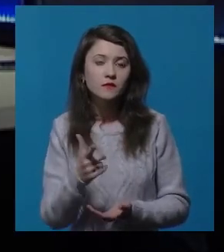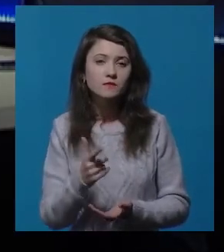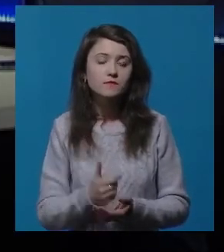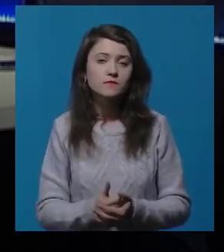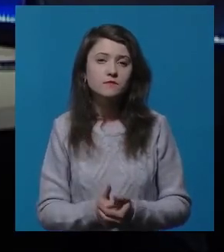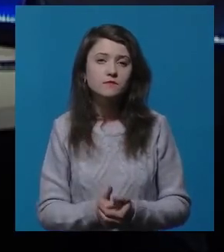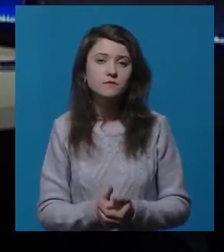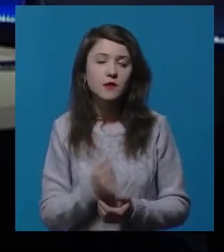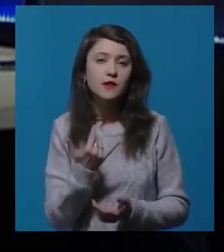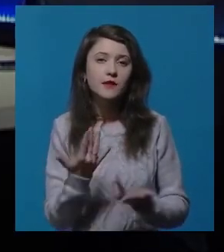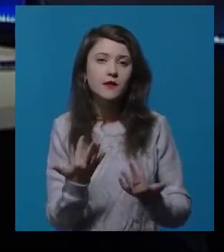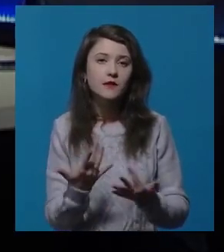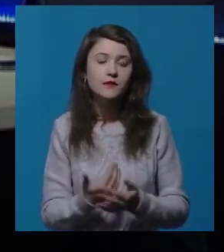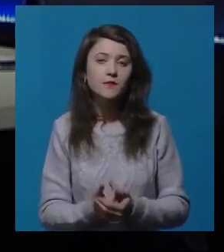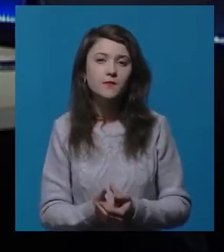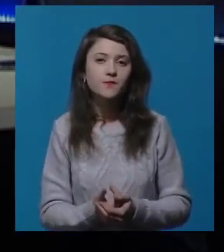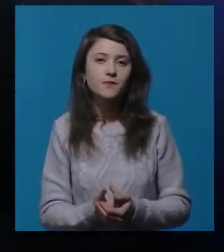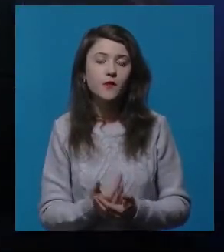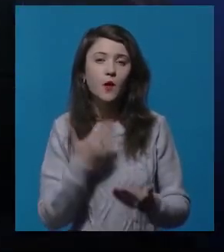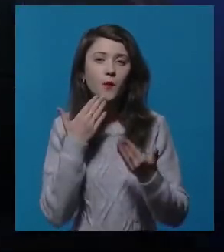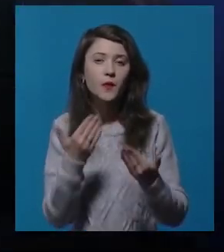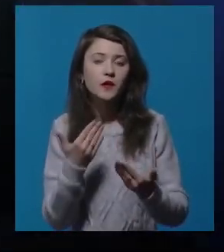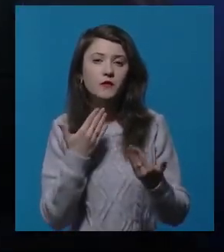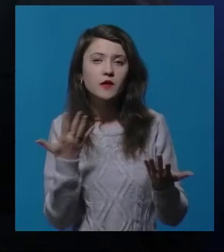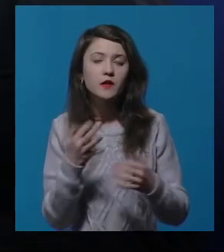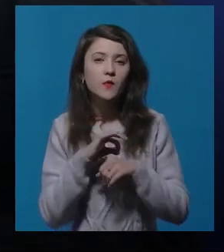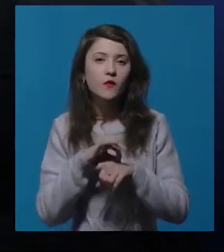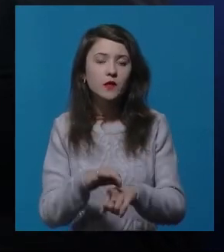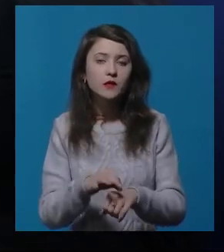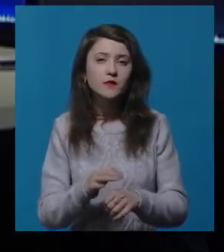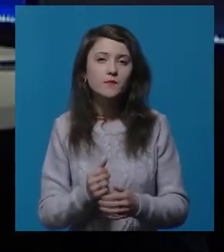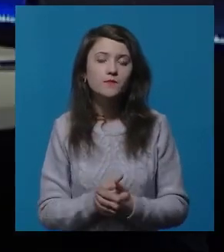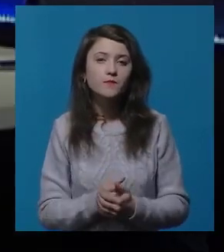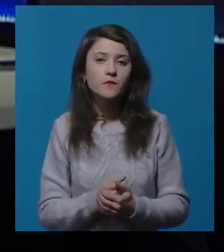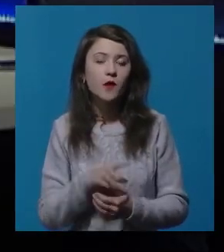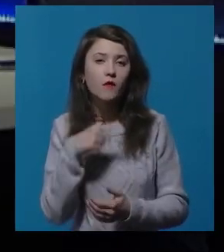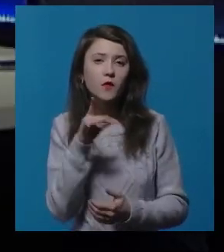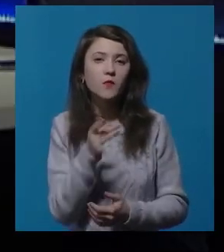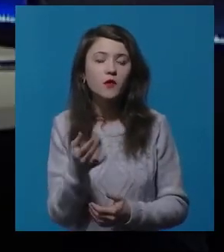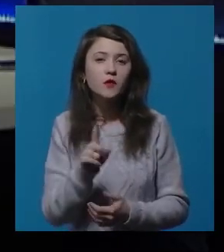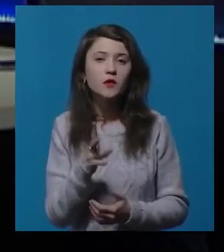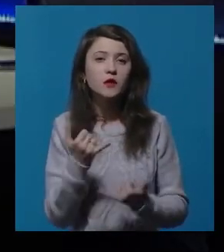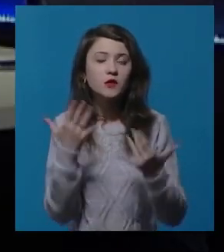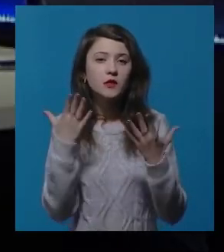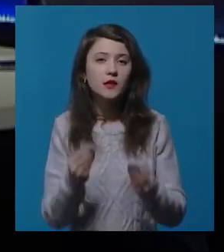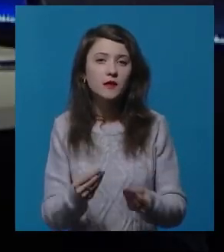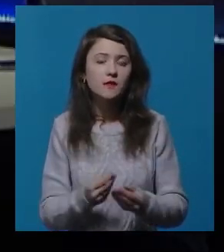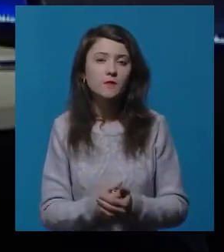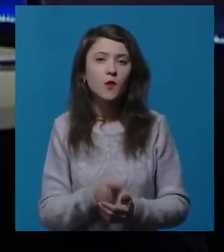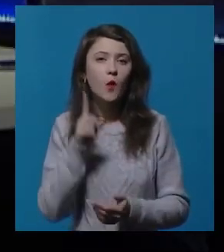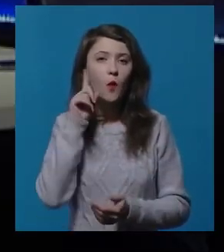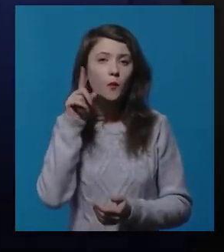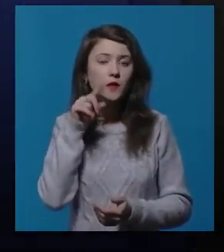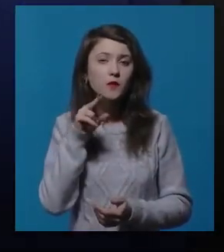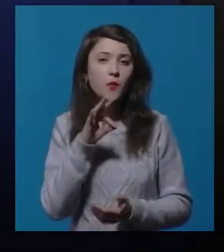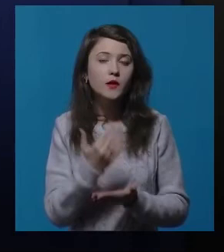її кількість. Опитування, які проводяться, свідчать про те, що, наприклад, на сьогоднішній день обізнаність про